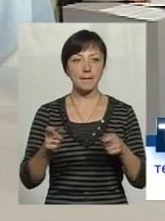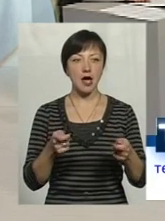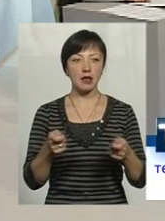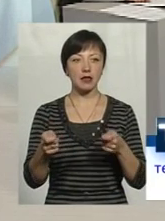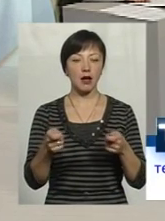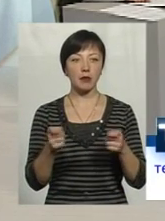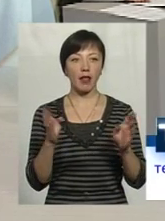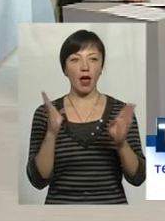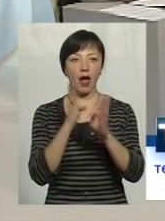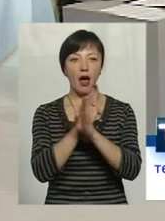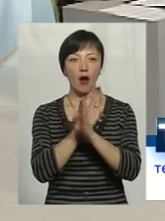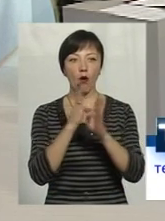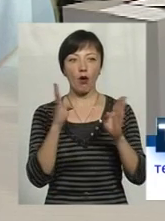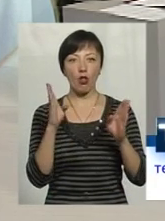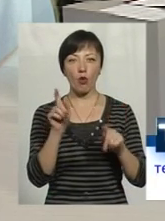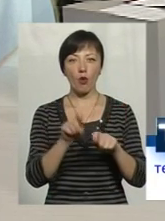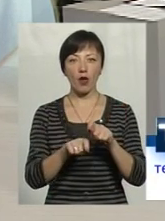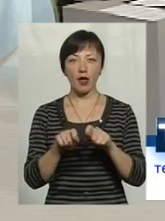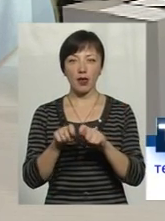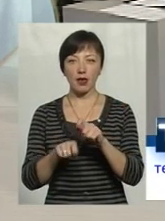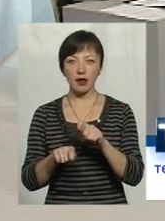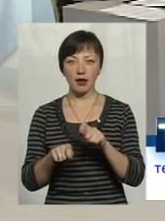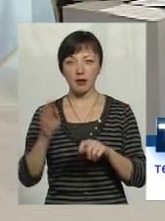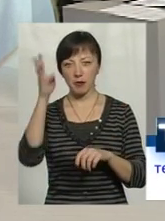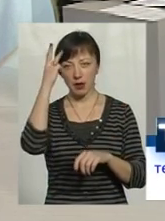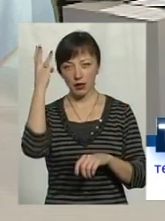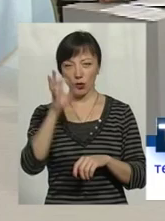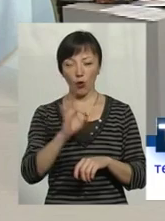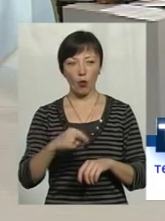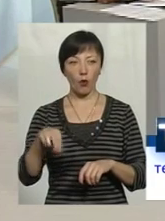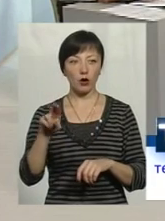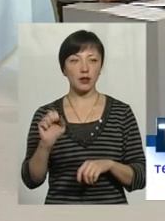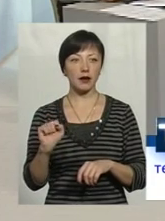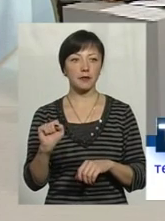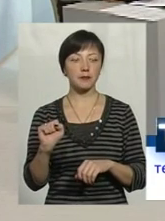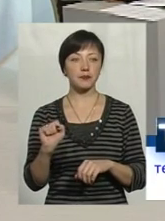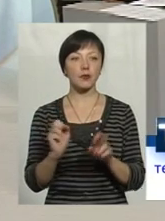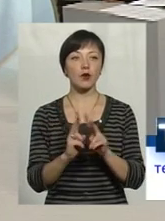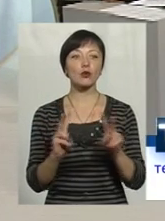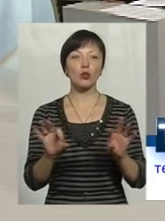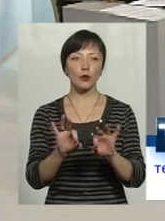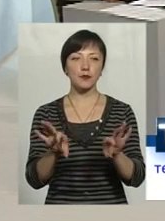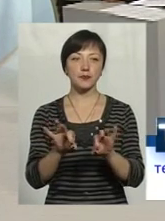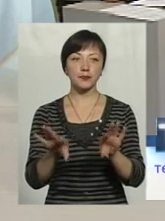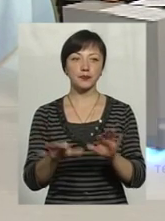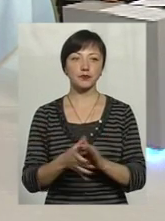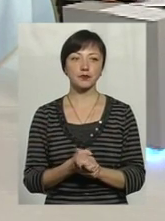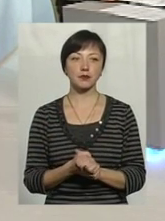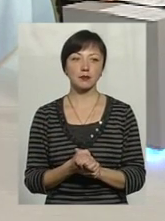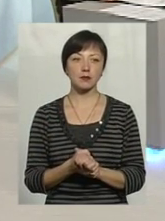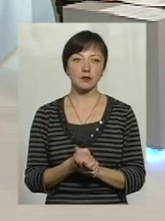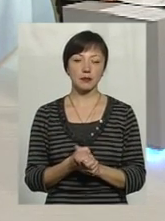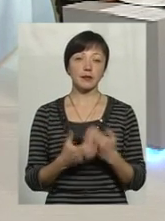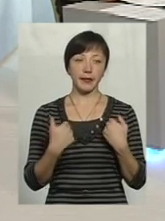департаменту екології та навколишнього природнього середовища Хмельницької АДА. Так, а хто може проаналізувати? Люна, на сьогодні